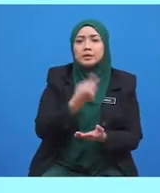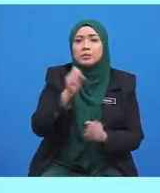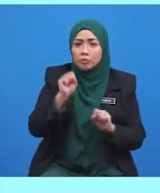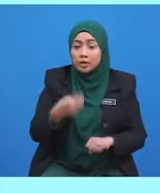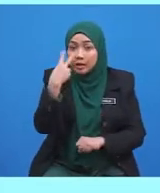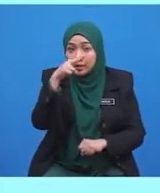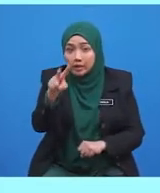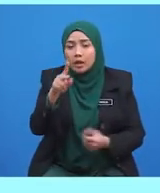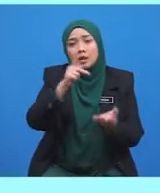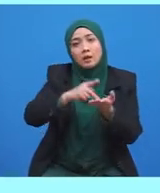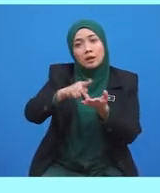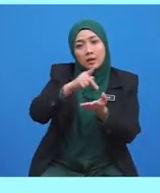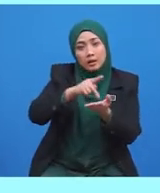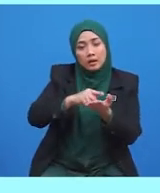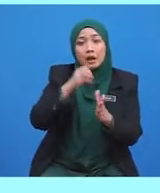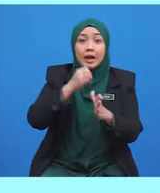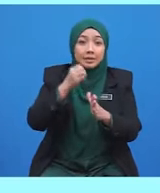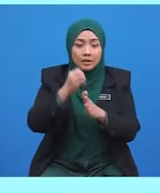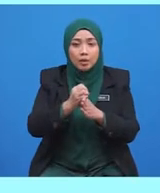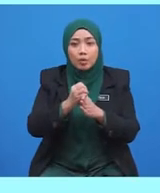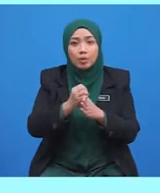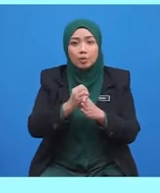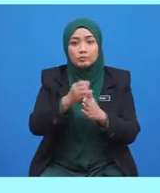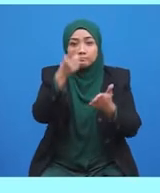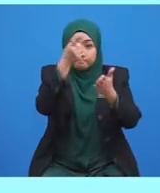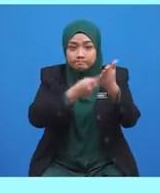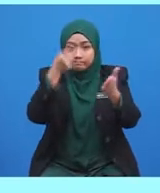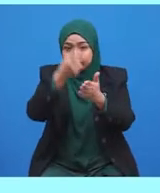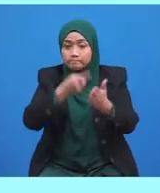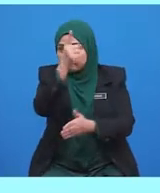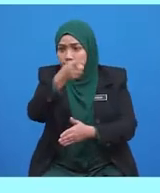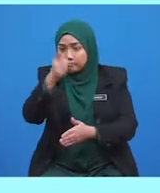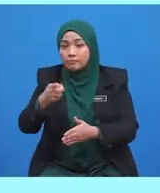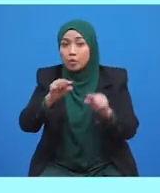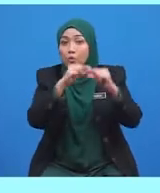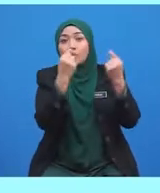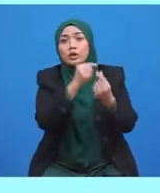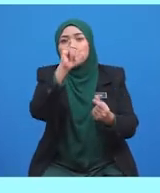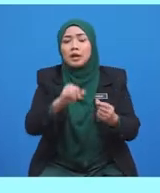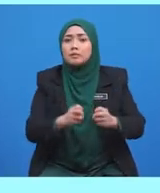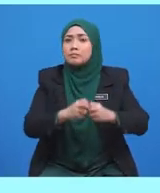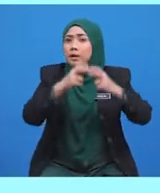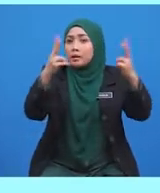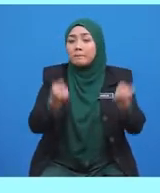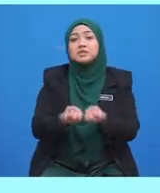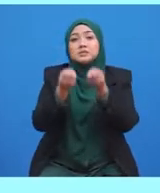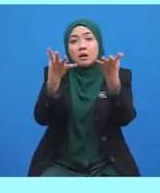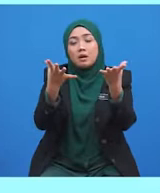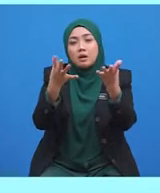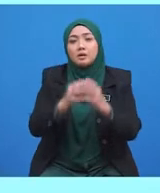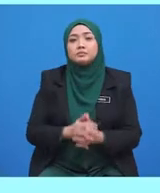boleh perhatikan bilangan atau tandaan gundal yang paling